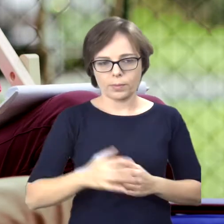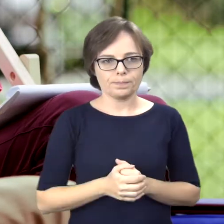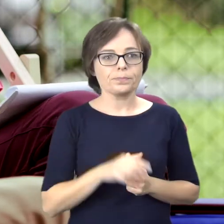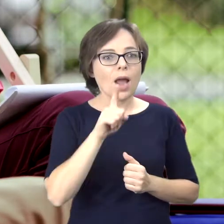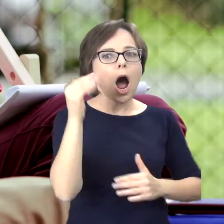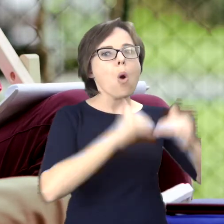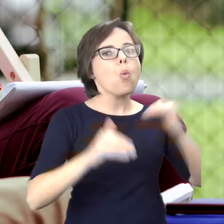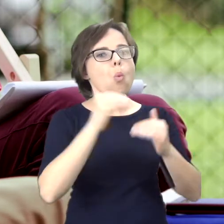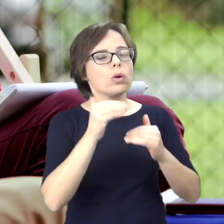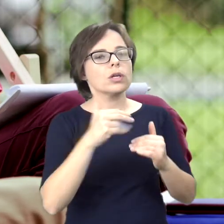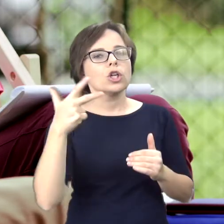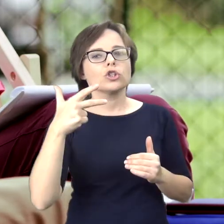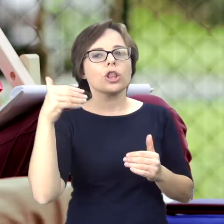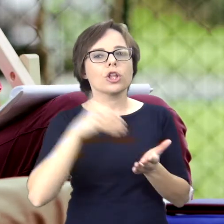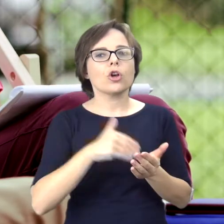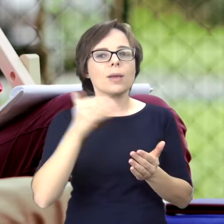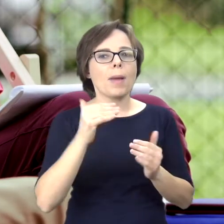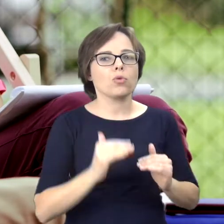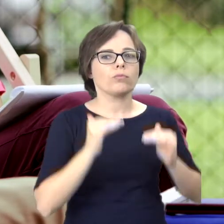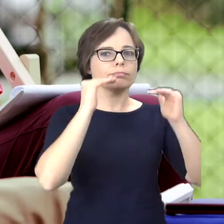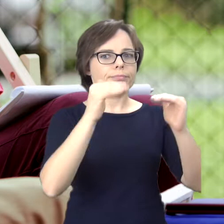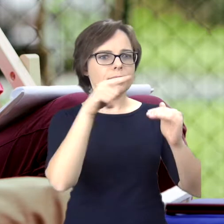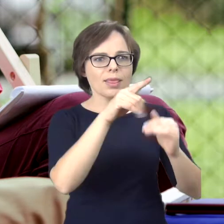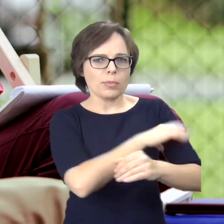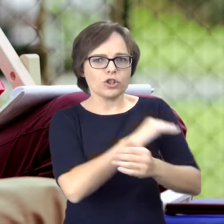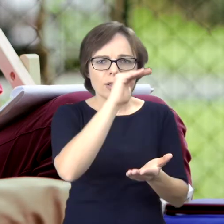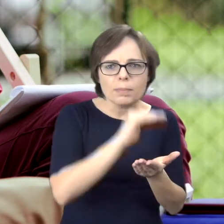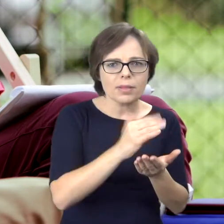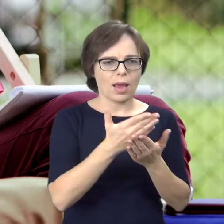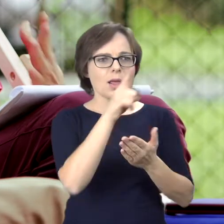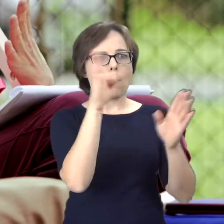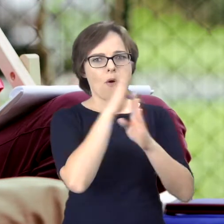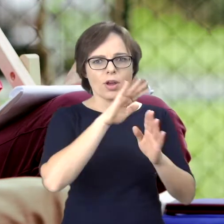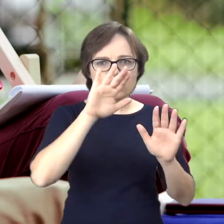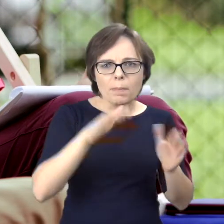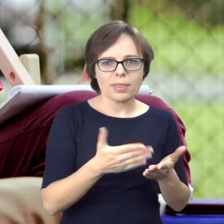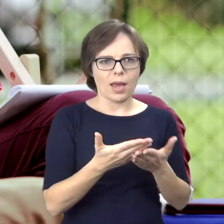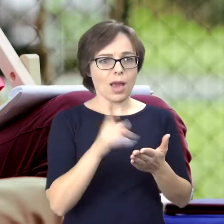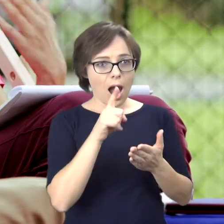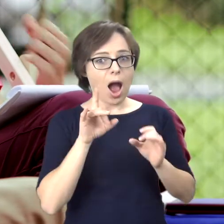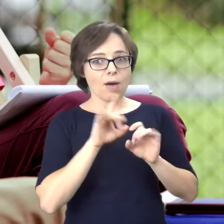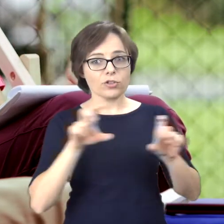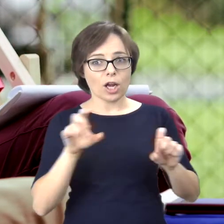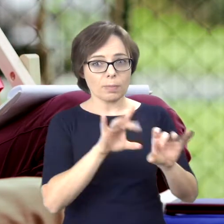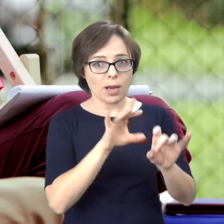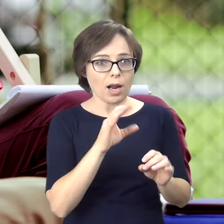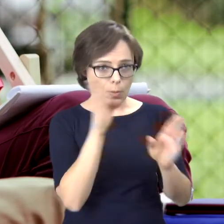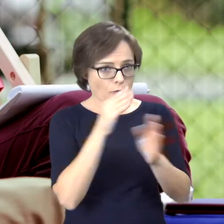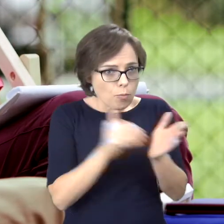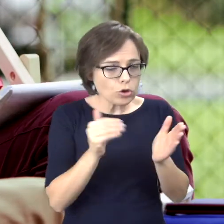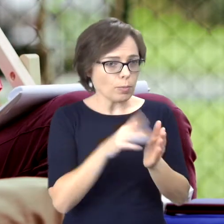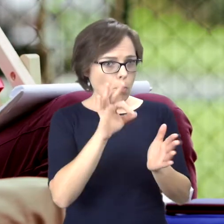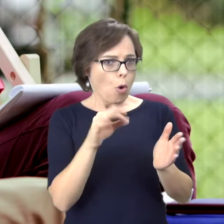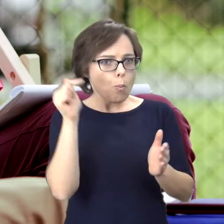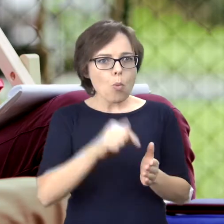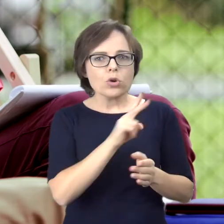metrów nad poziomem morza, gdzie jednak to ciśnienie jest dużo niższe, tam jest mniej tego powietrza. To powietrze jest, kurczę, potrzebne w trakcie biegania, bo musisz dostarczyć